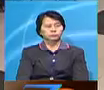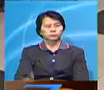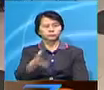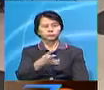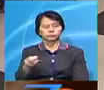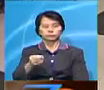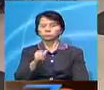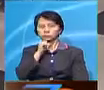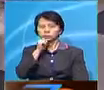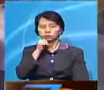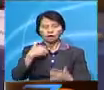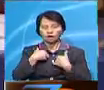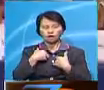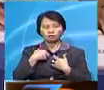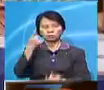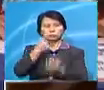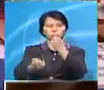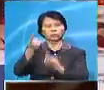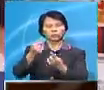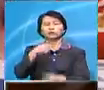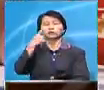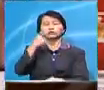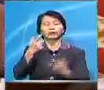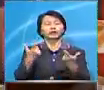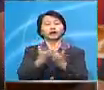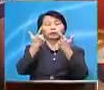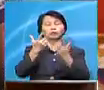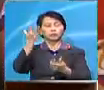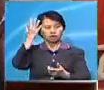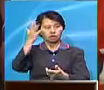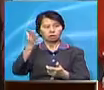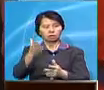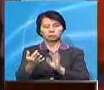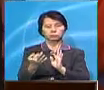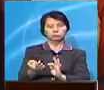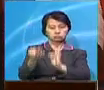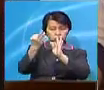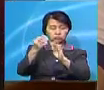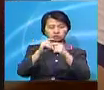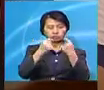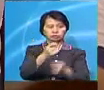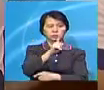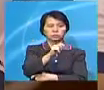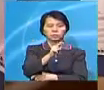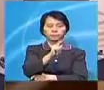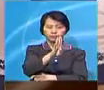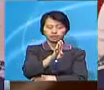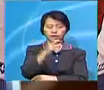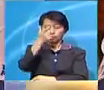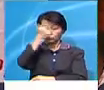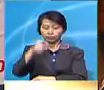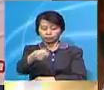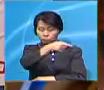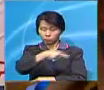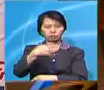Sementara itu, tidak timbul persoalan siapa lawan yang akan dihadapi oleh pasukan TNB nanti kerana